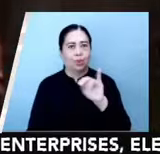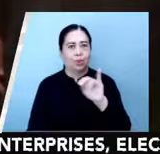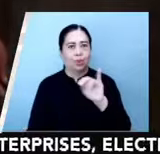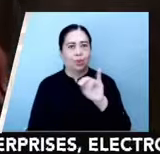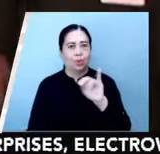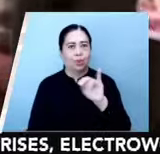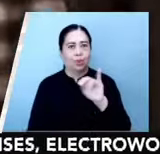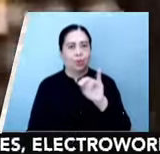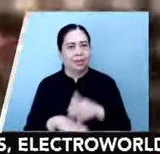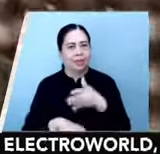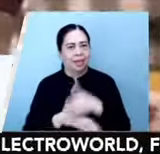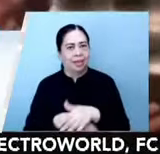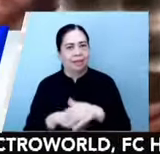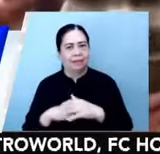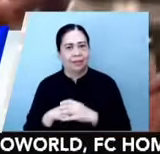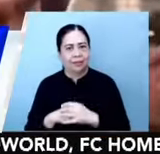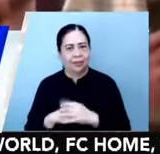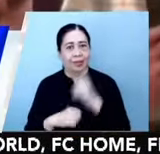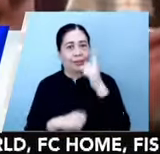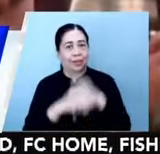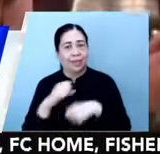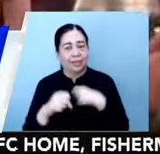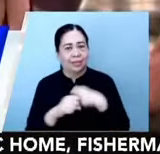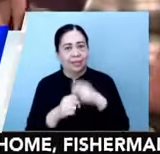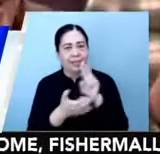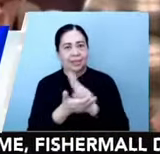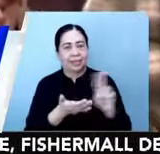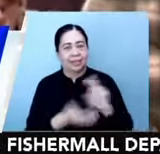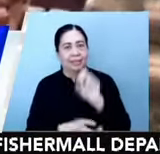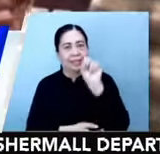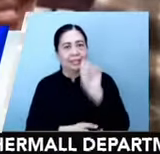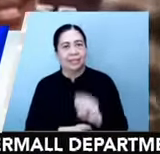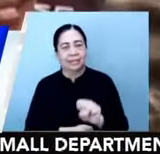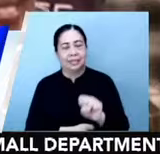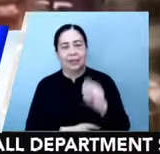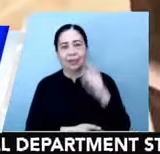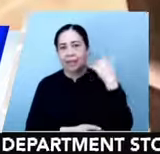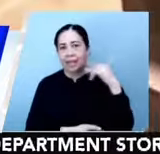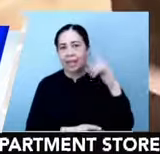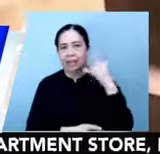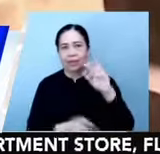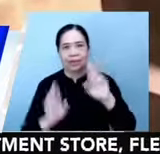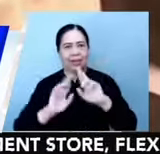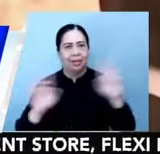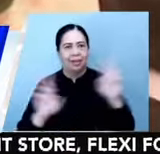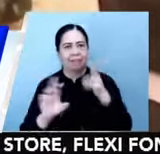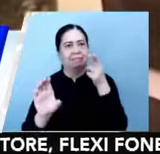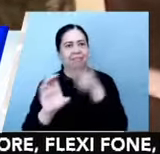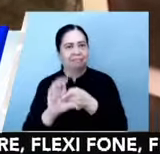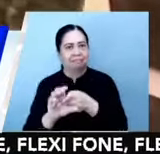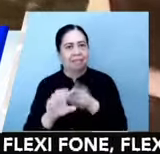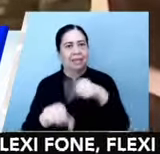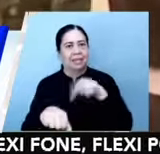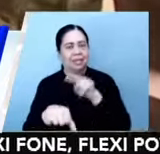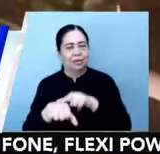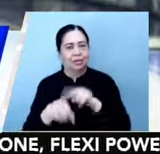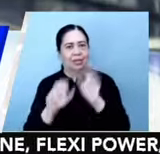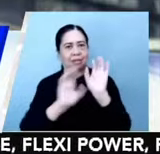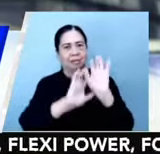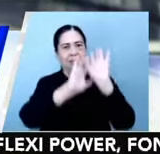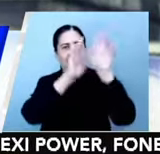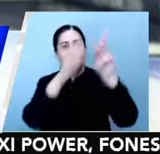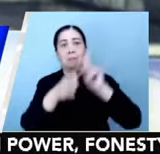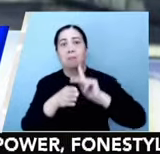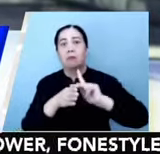lang sa isang taon sa university sa South California, handa na raw siya pumasok sa National Basketball Association, ang Professional Basketball